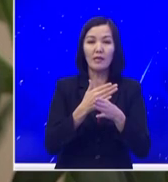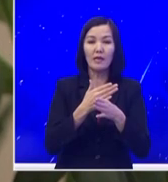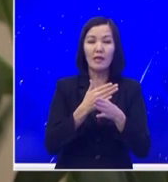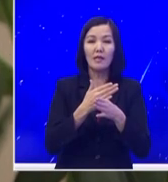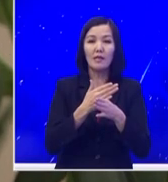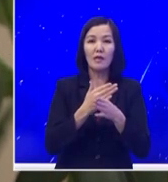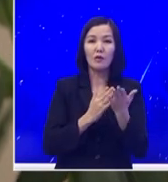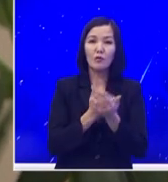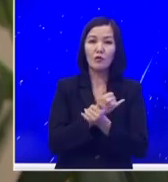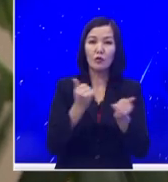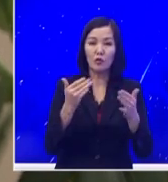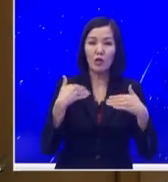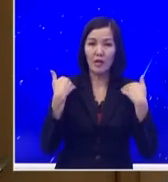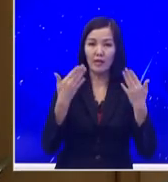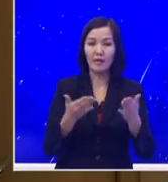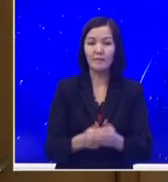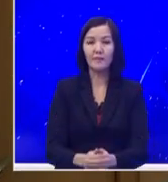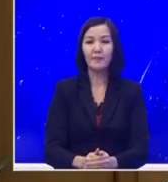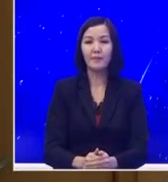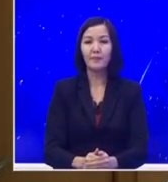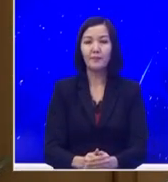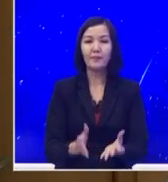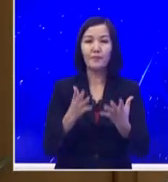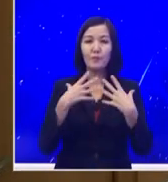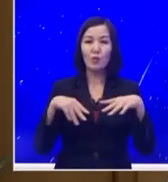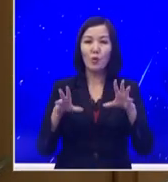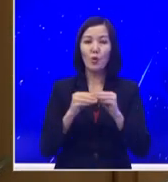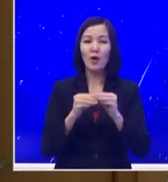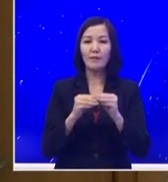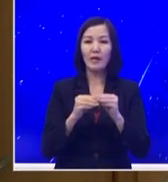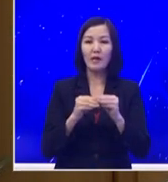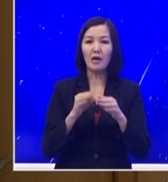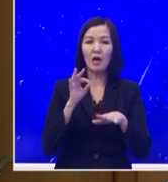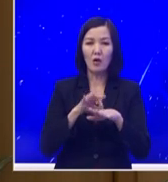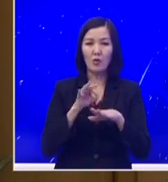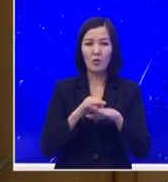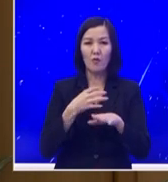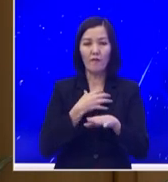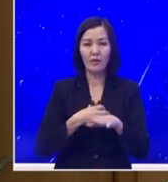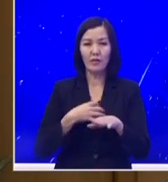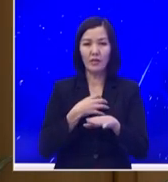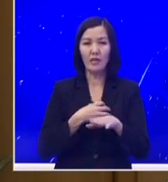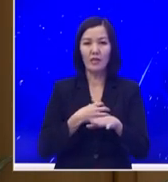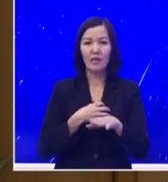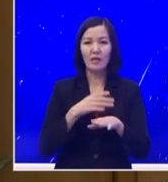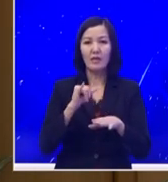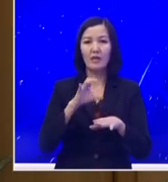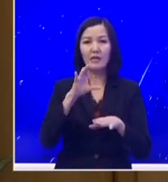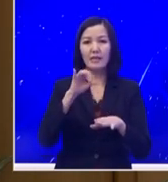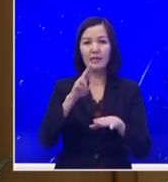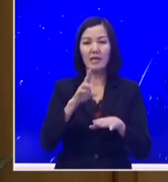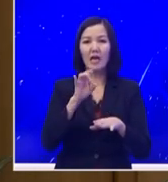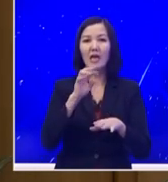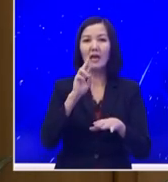көлемінде ұсынылатындығын білдіреді. Қоғамда өзекті мәселелердің бірі ісік аурулары,